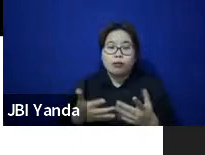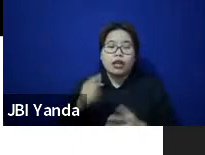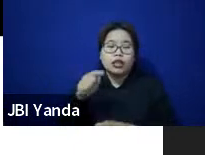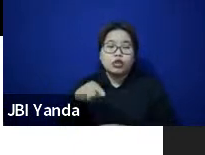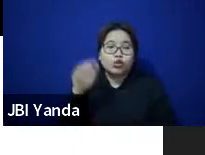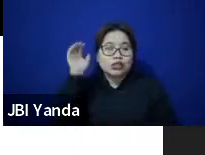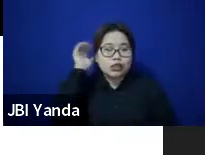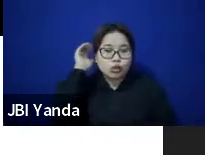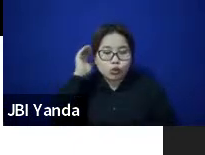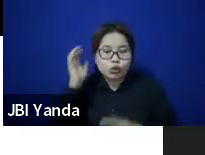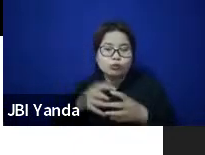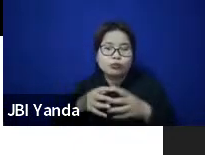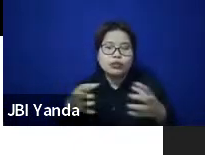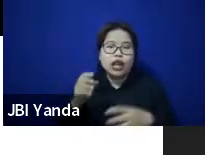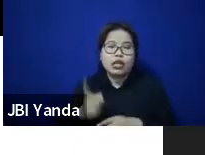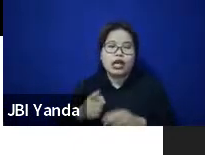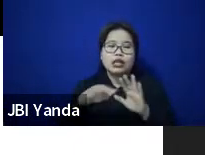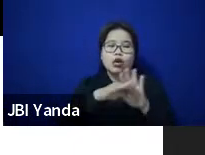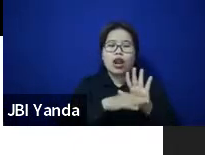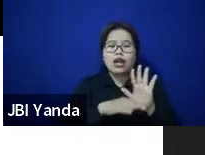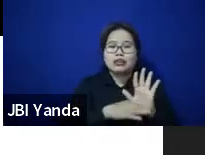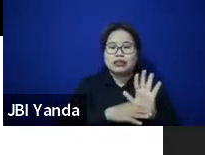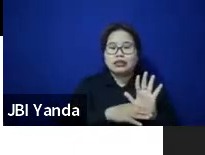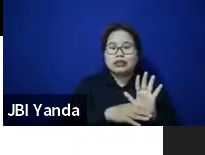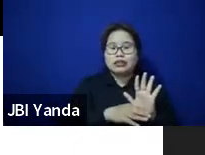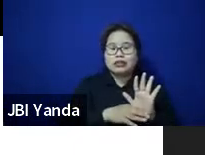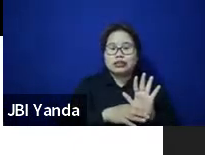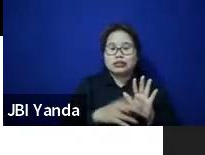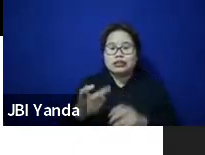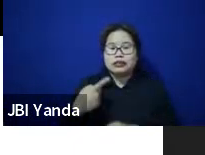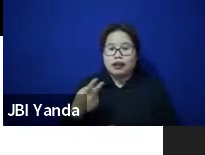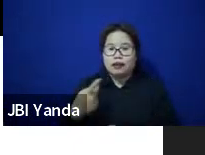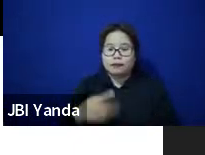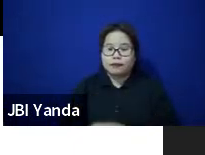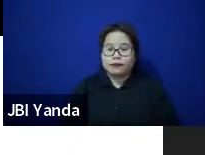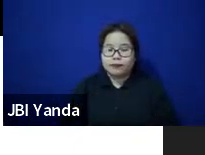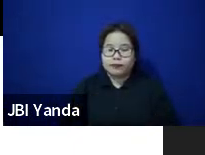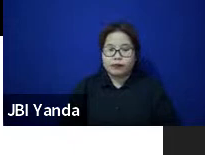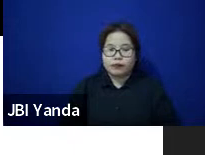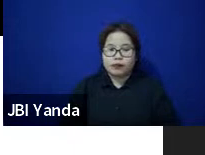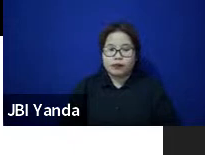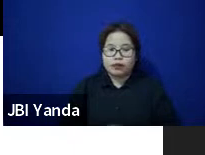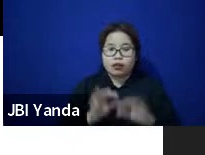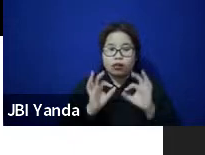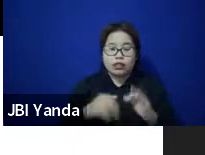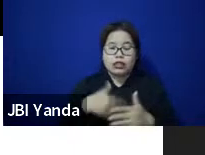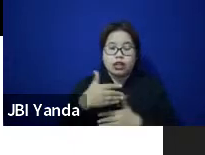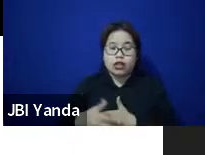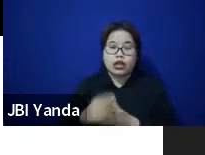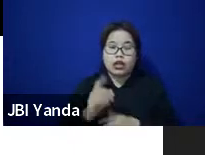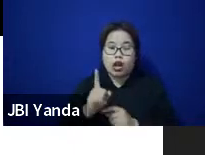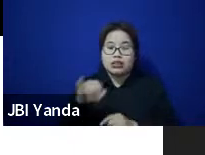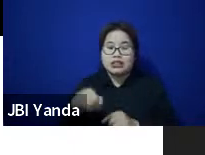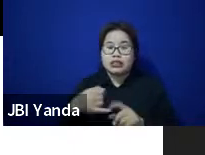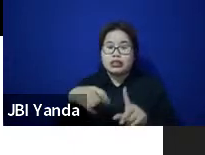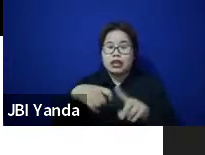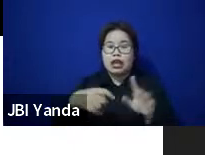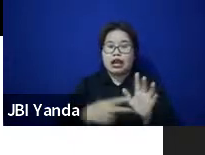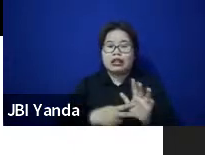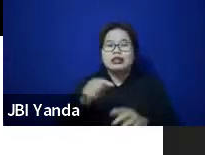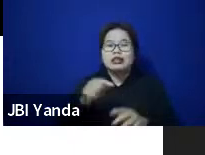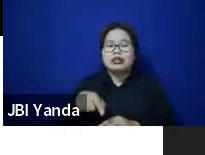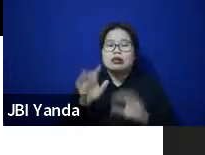isu besar yang ada di regulasi level nasional kita. Dan untuk yang JKN sendiri, banyak hal